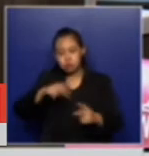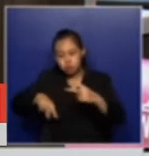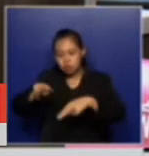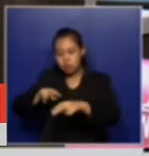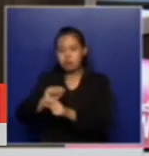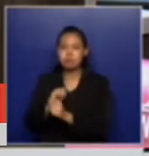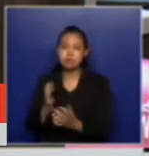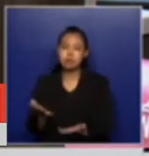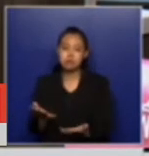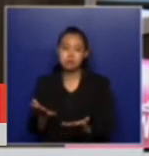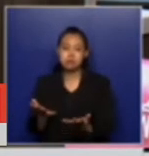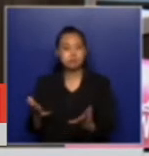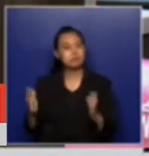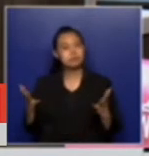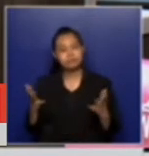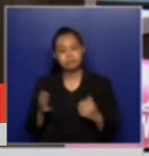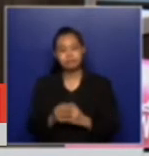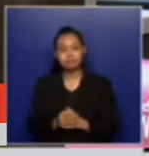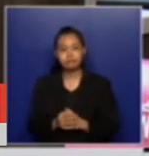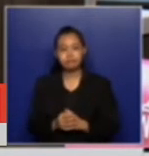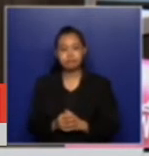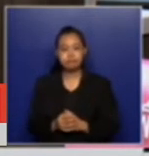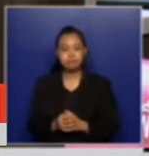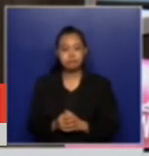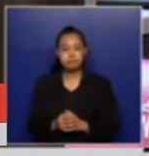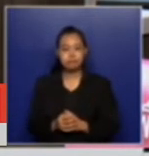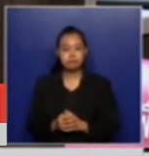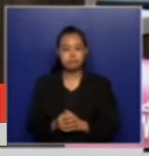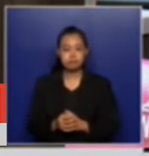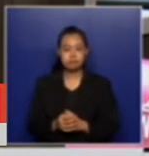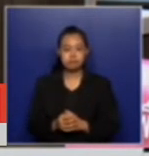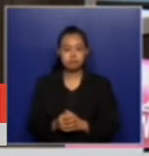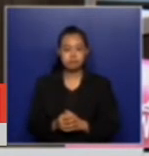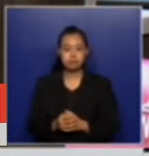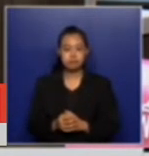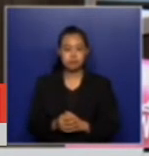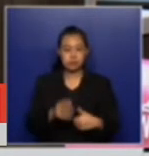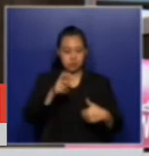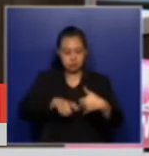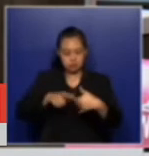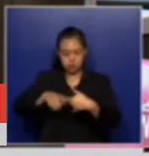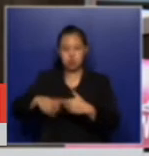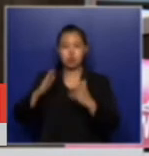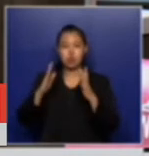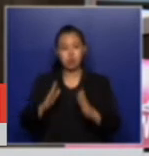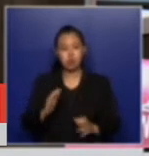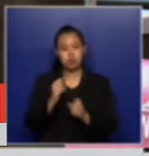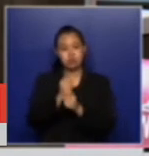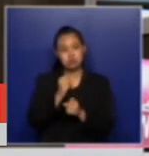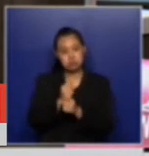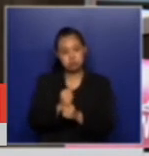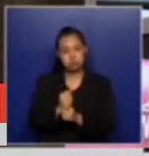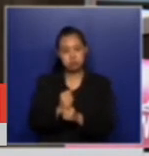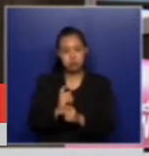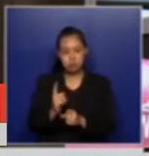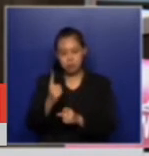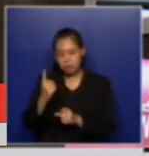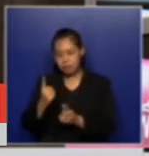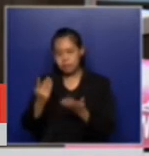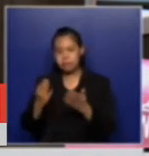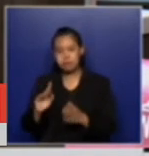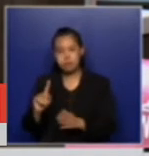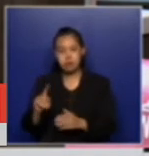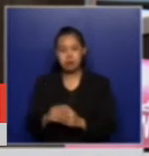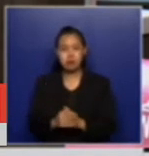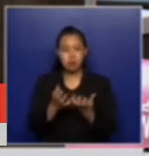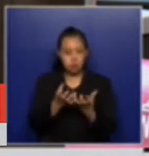แล้วก็จะรองรับพฤติกรรมของผู้บริโภคที่จะเกิดขึ้นใหม่อย่างไรสินค้าการเกษ